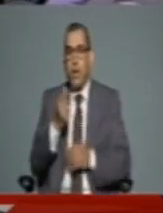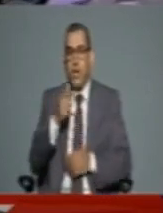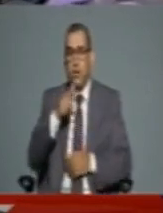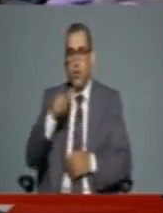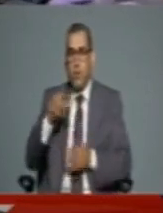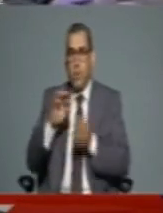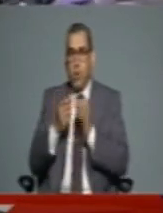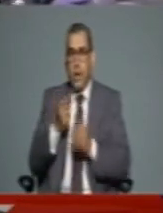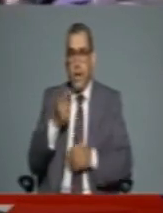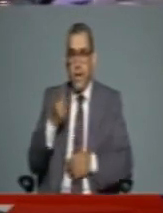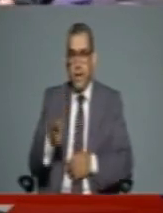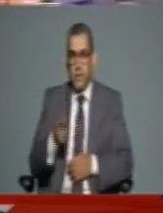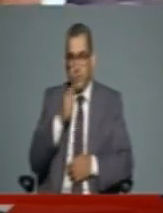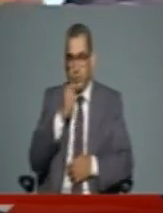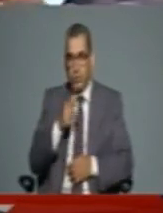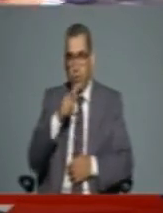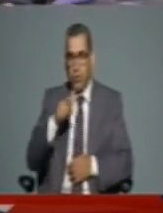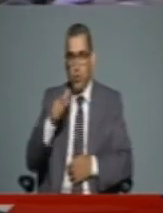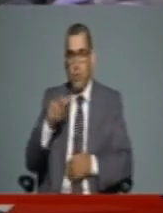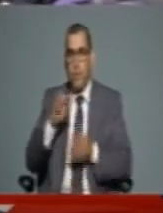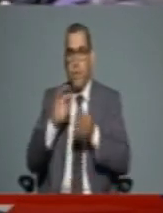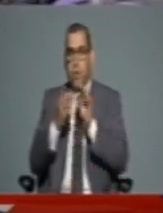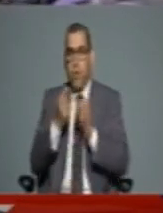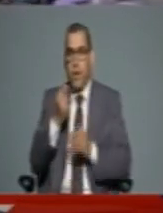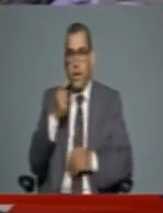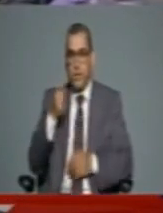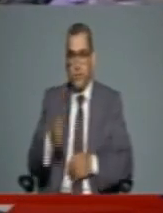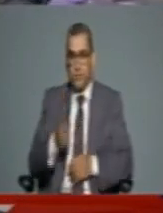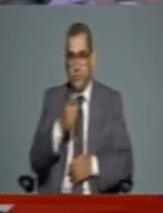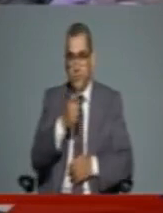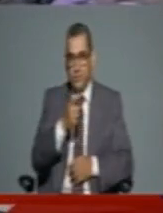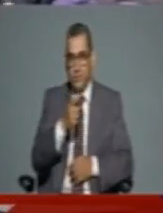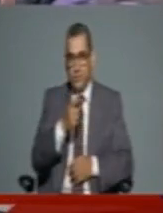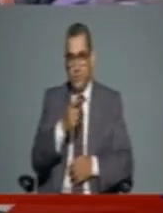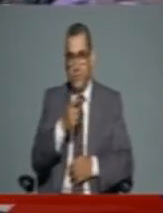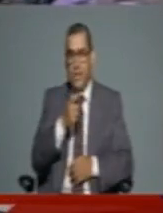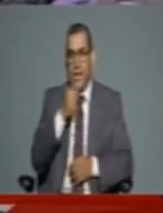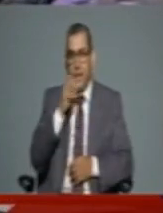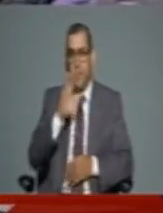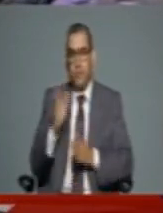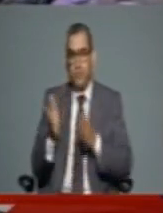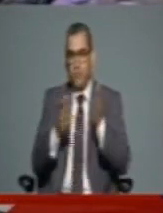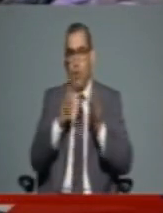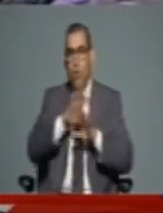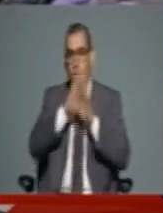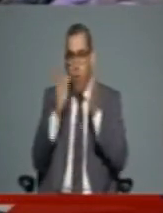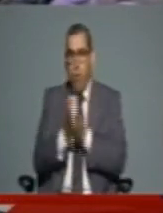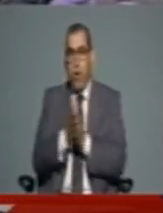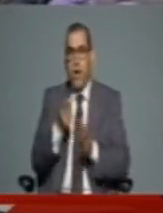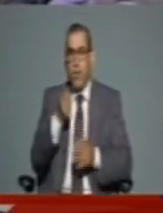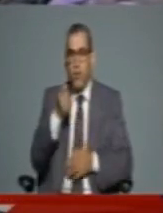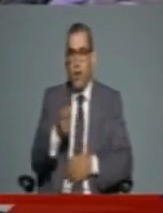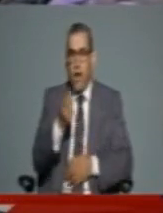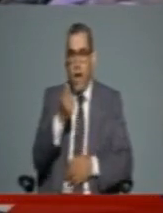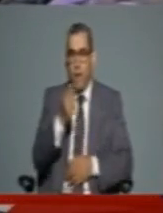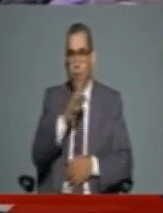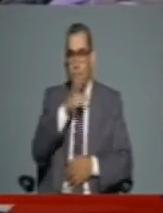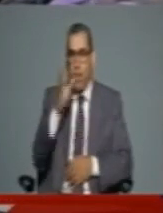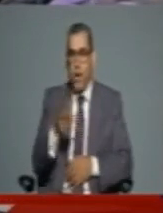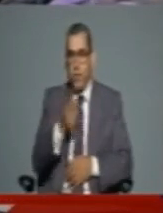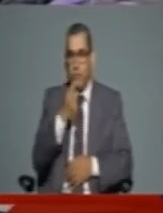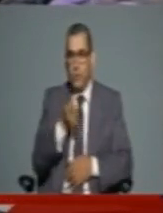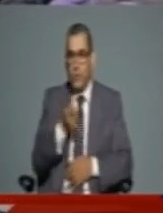مصطفى. دفعت 600 مليون جنيه. دفعت 200. لا اللي كل اللي دفعته في الموضوع ده بتاع قهوه فينا لغايه دلوقتي 600